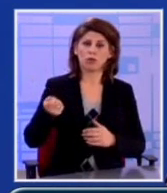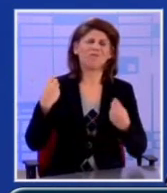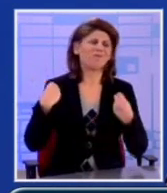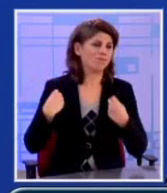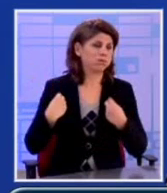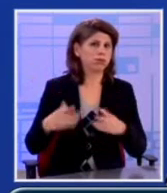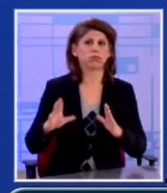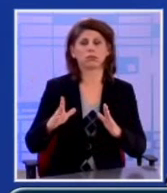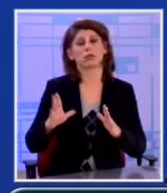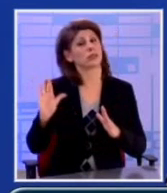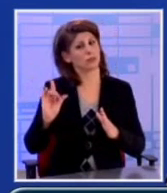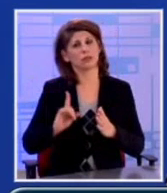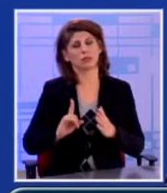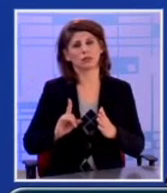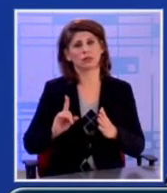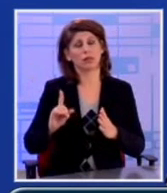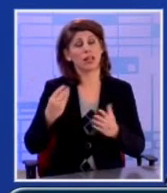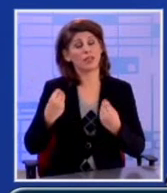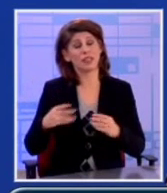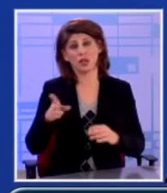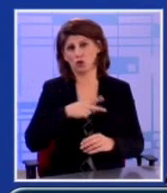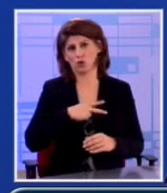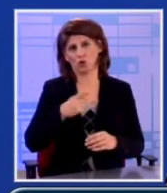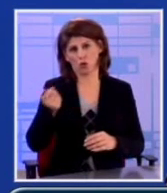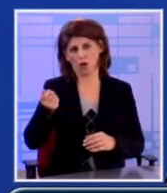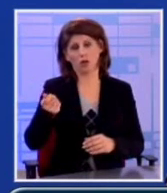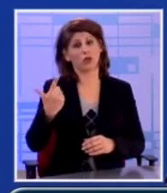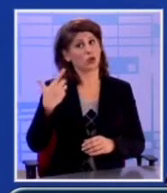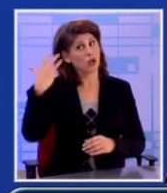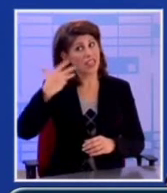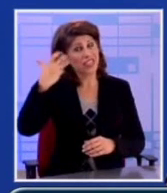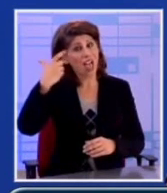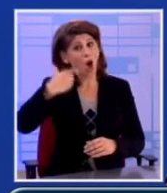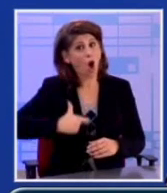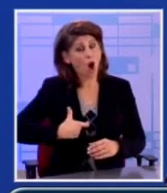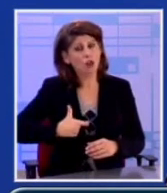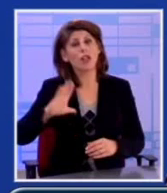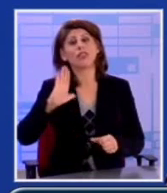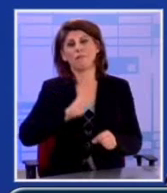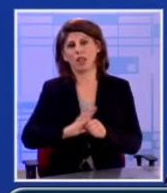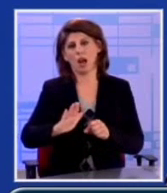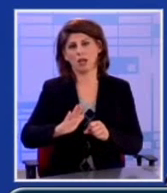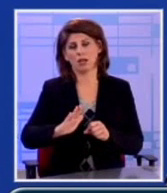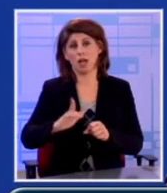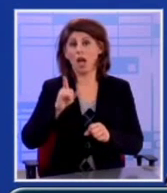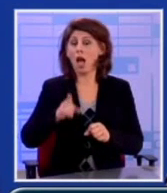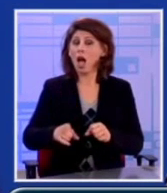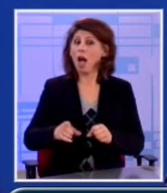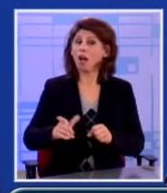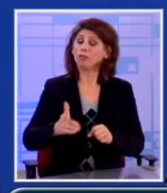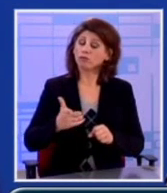απεχθές και επονίδιστο. Το ότι το θεωρώ φυσικά δεν επαρκεί εκείνο που μένει